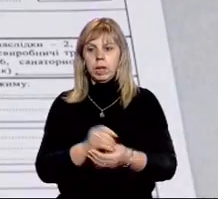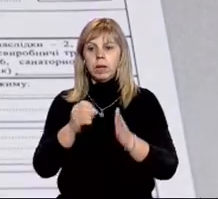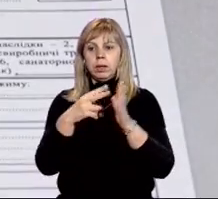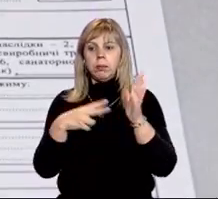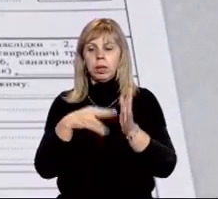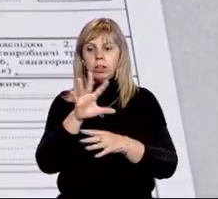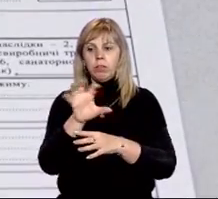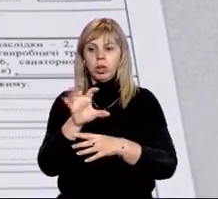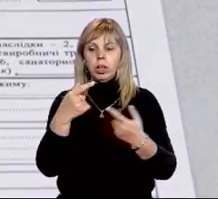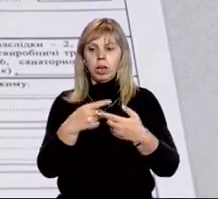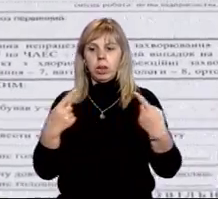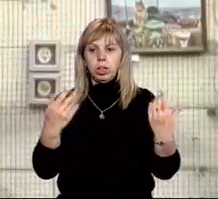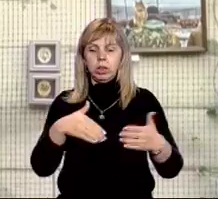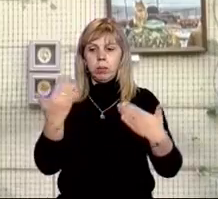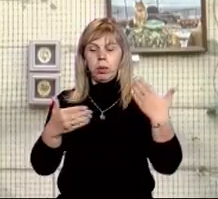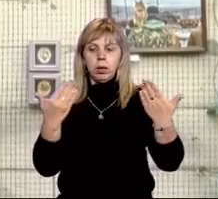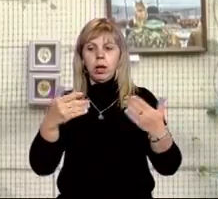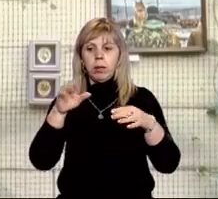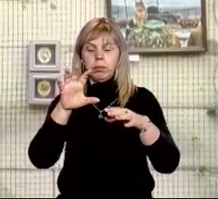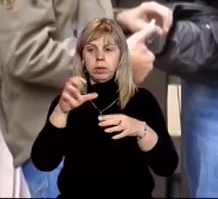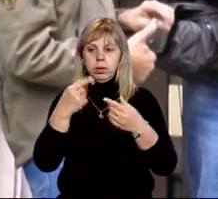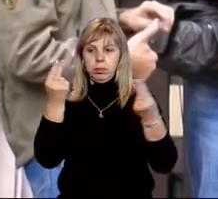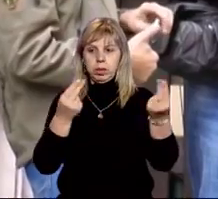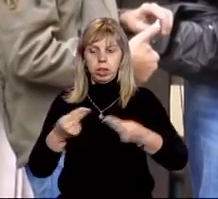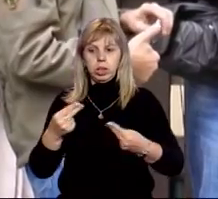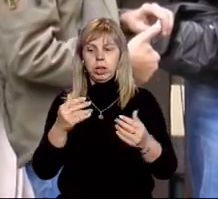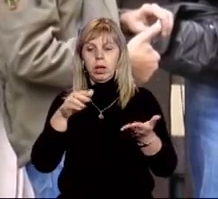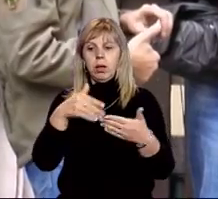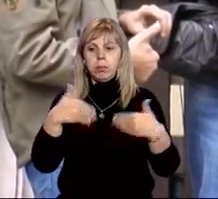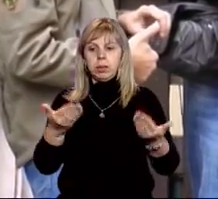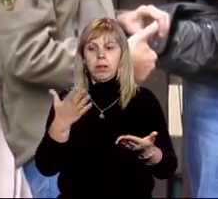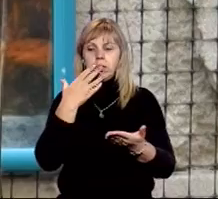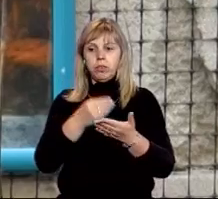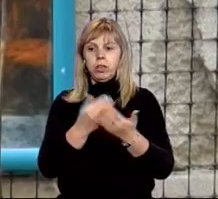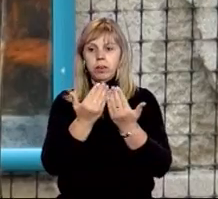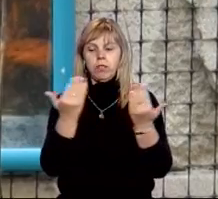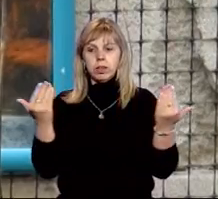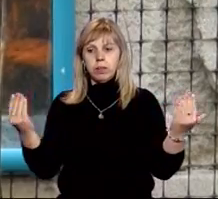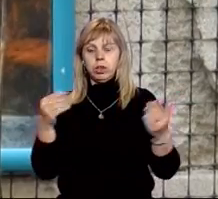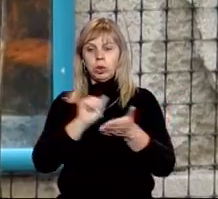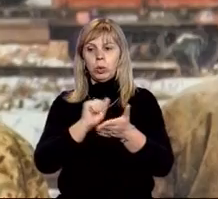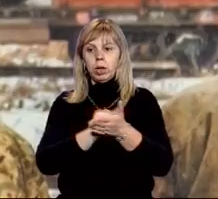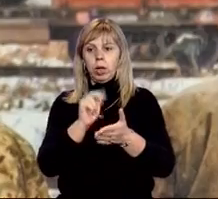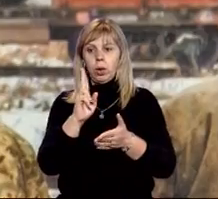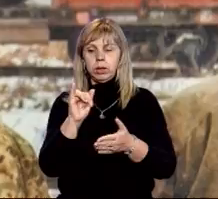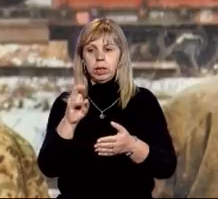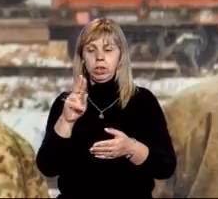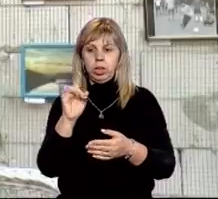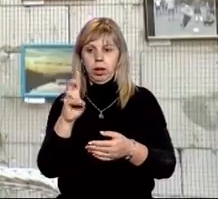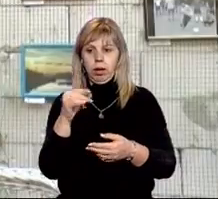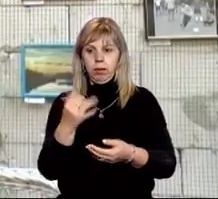17 фотографій різних жанрів, портрети, репортаж та пейзажі представив на своїй фотовиставці журналіст Костянтин